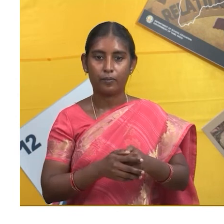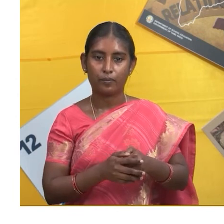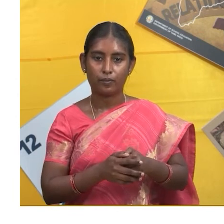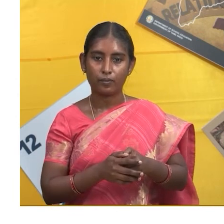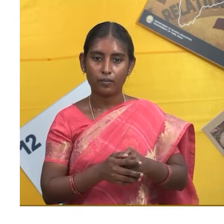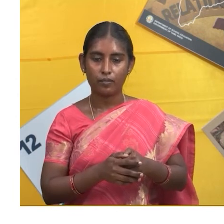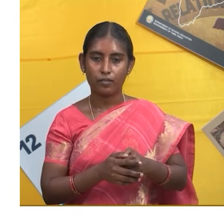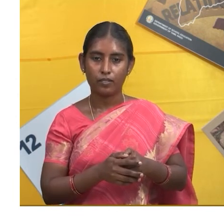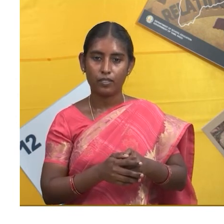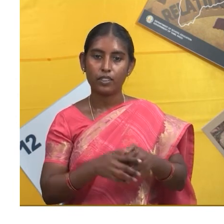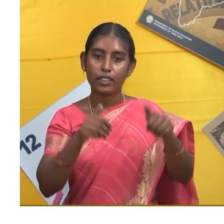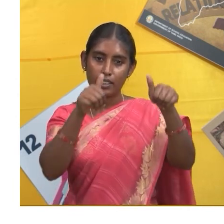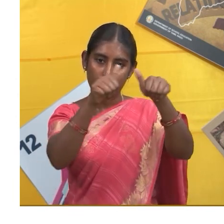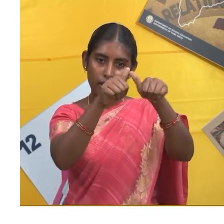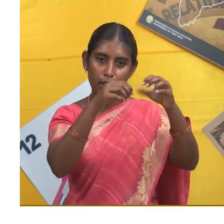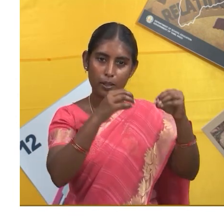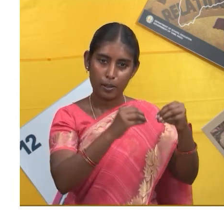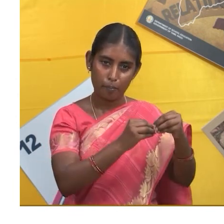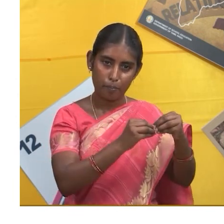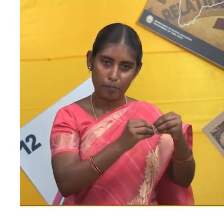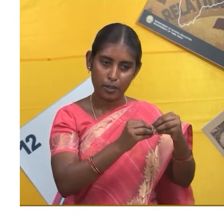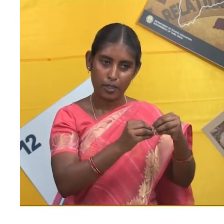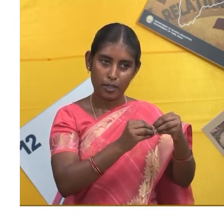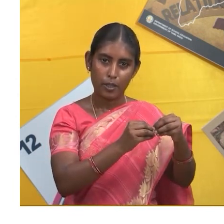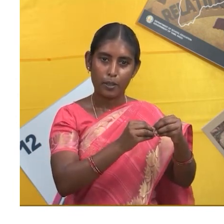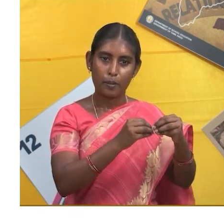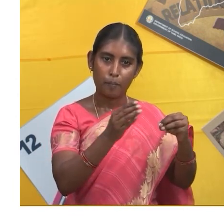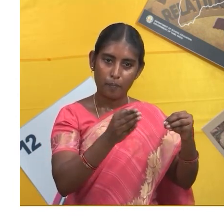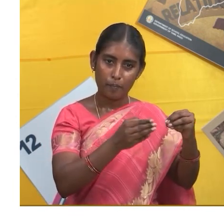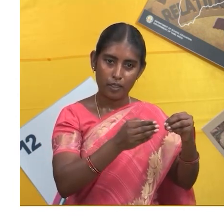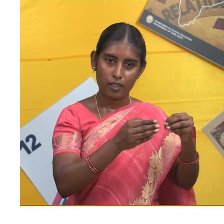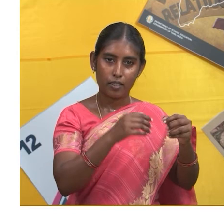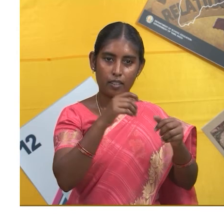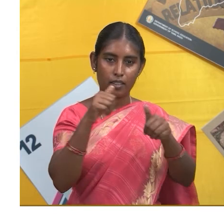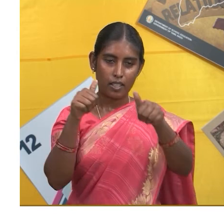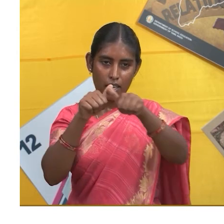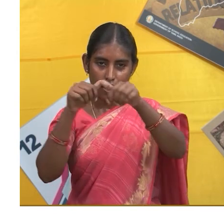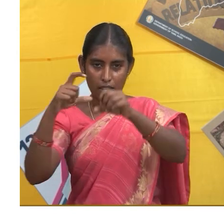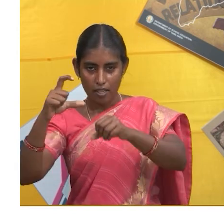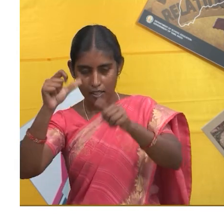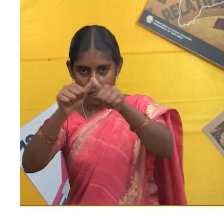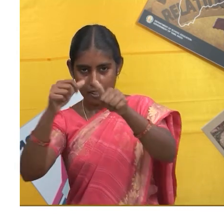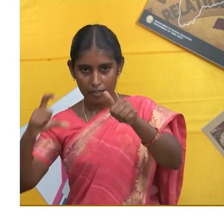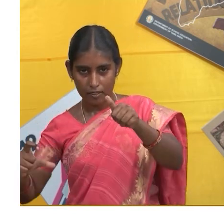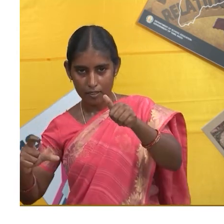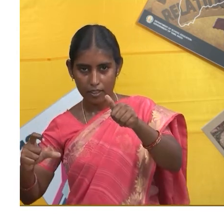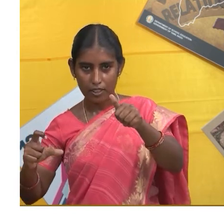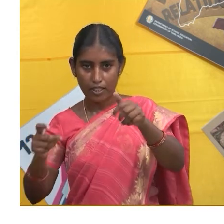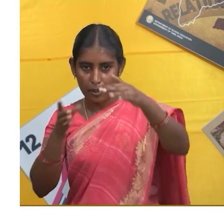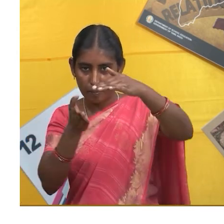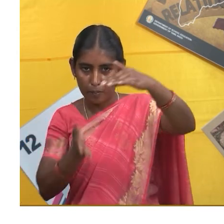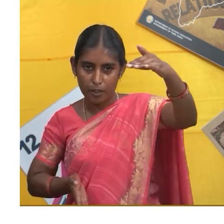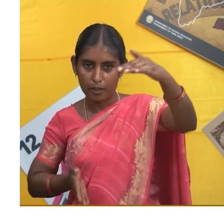-E-E. எப்படி, AB-AD-DP-E, AC-AE-E-C-E.